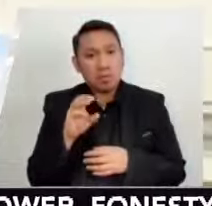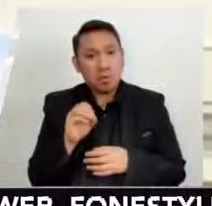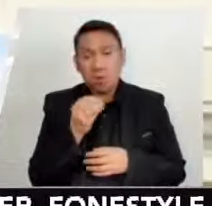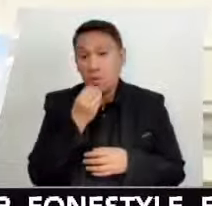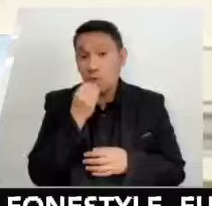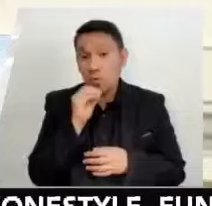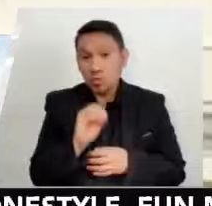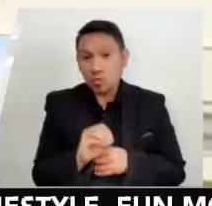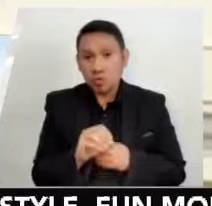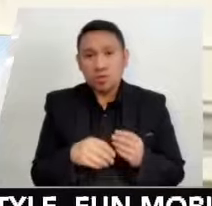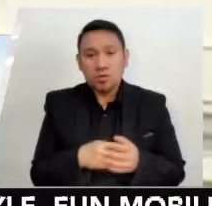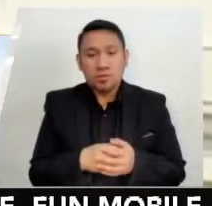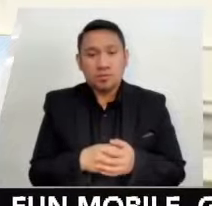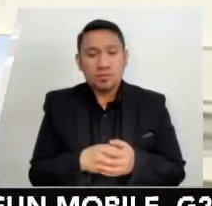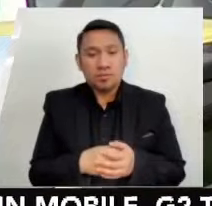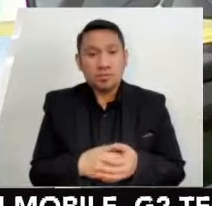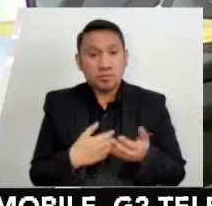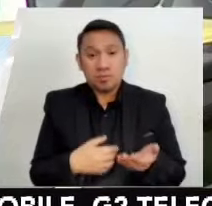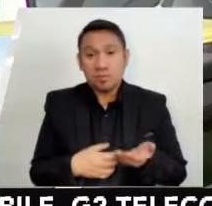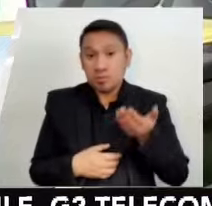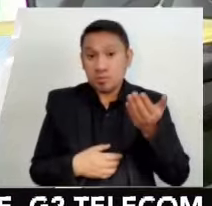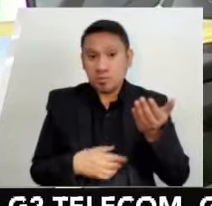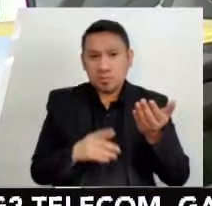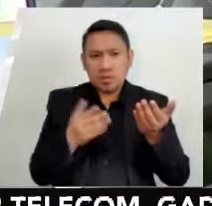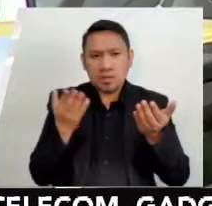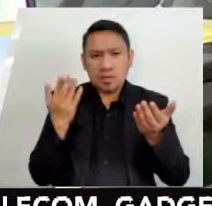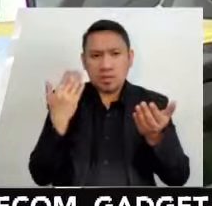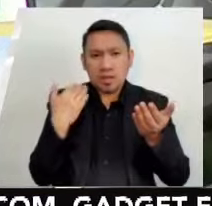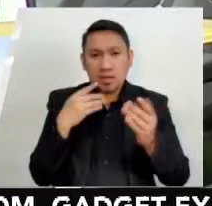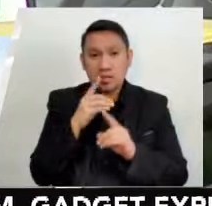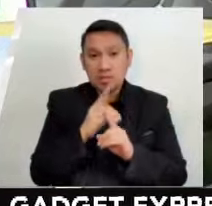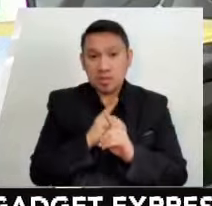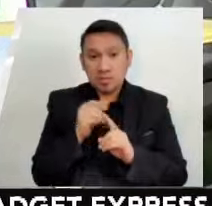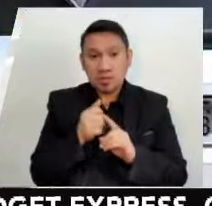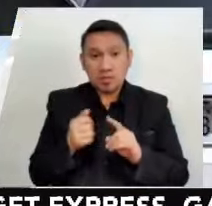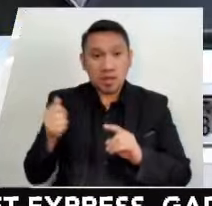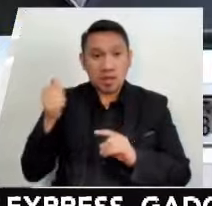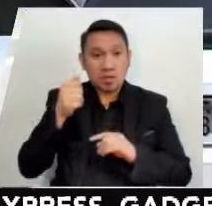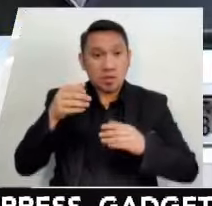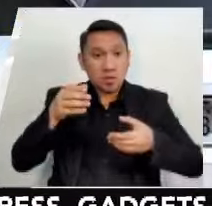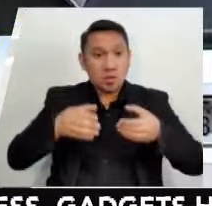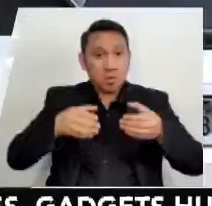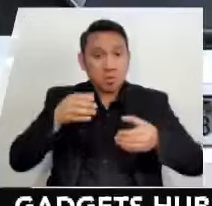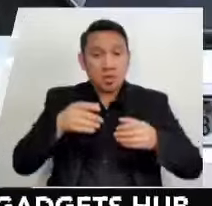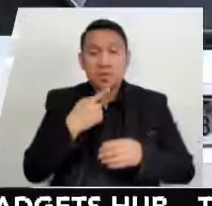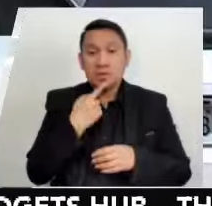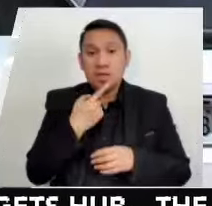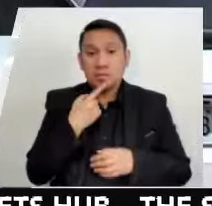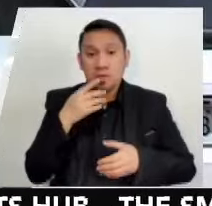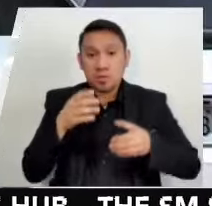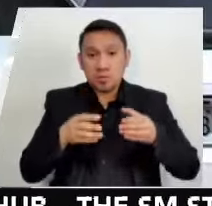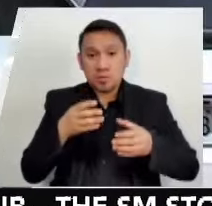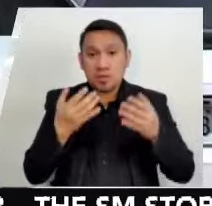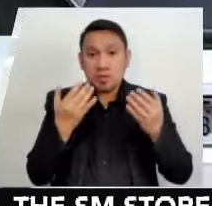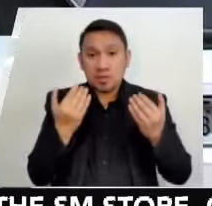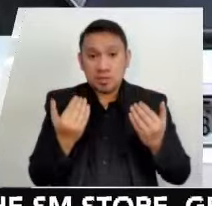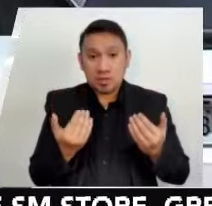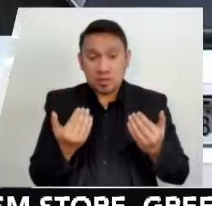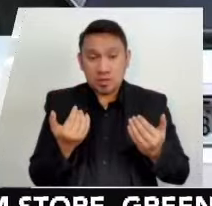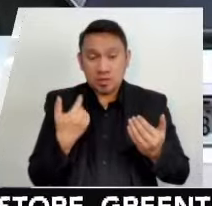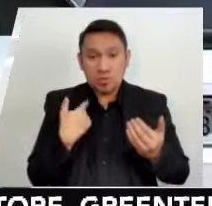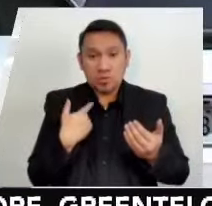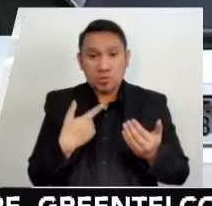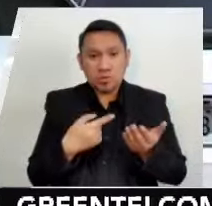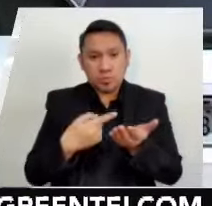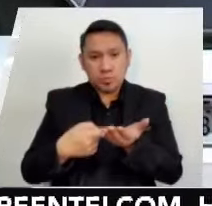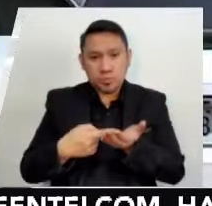ihain ang naunang petisyon noong December 2023. Una nang sinabi ng korte na isinasailalim pa sa deliberasyon ang